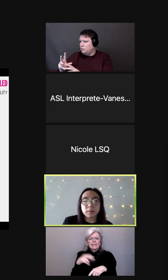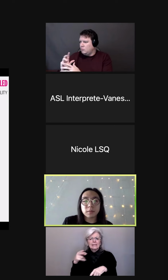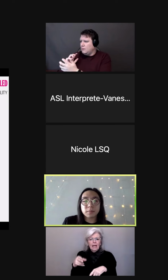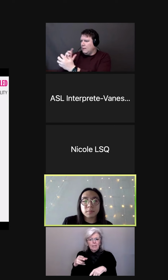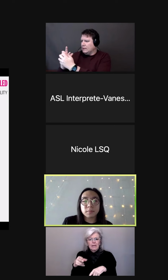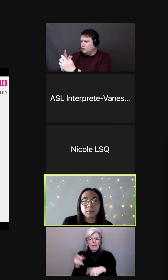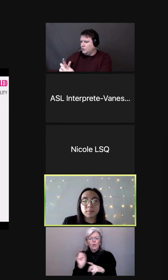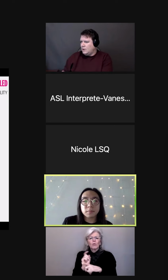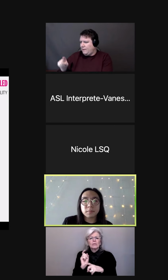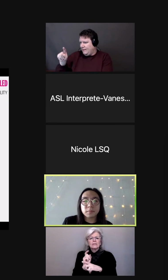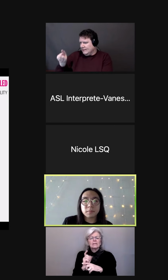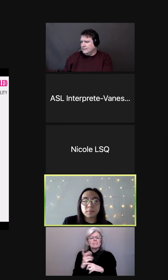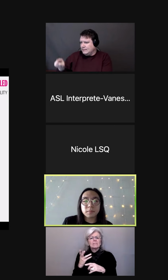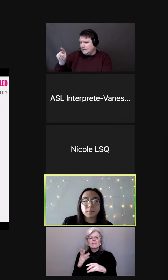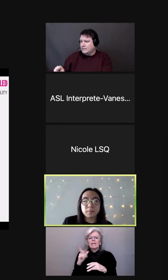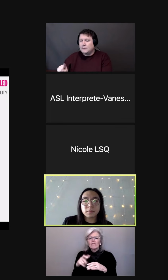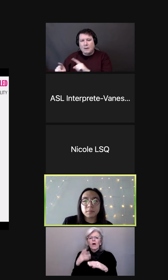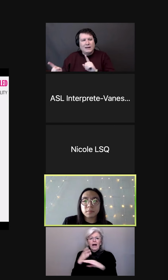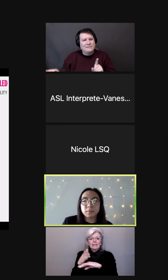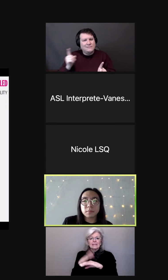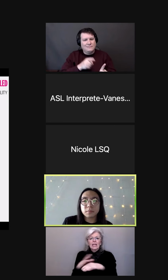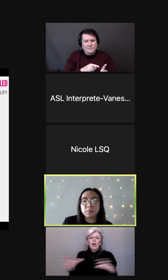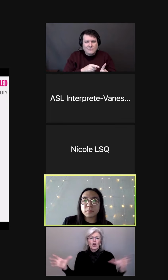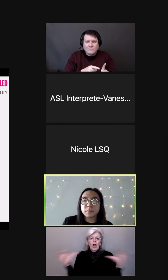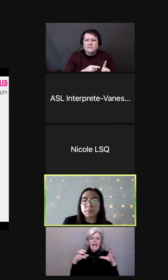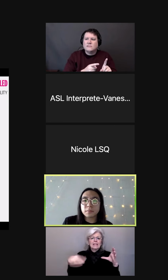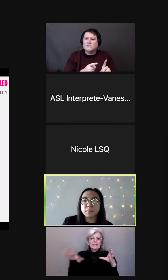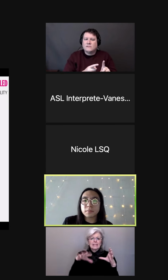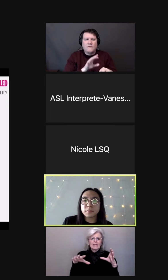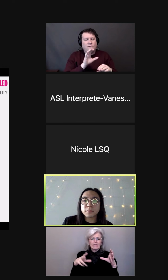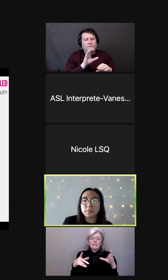que l'accès doit être collectif et interdépendant.